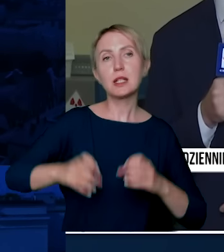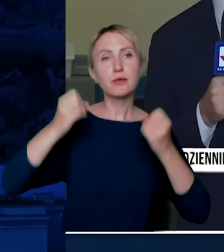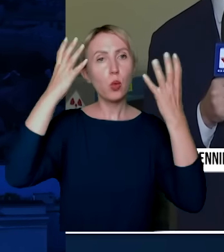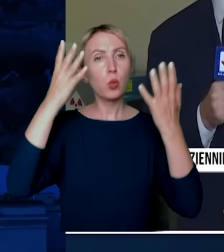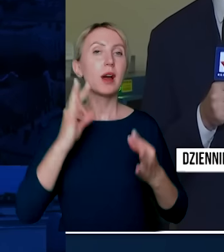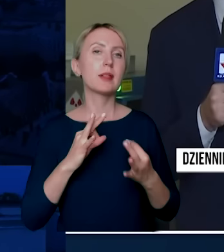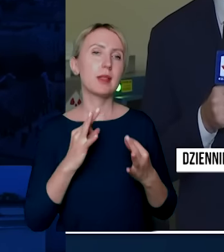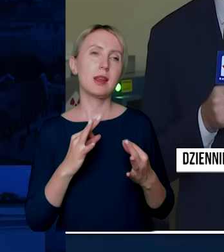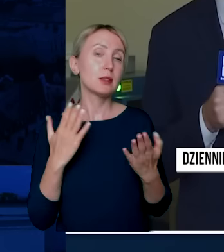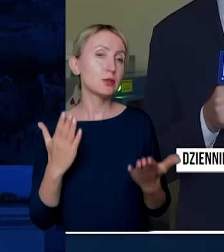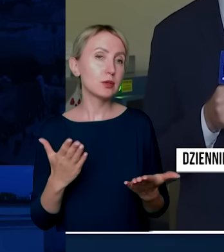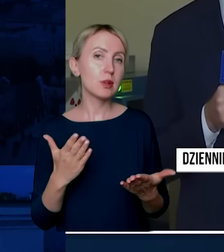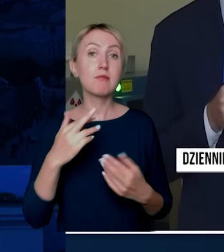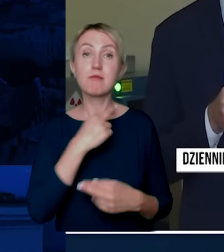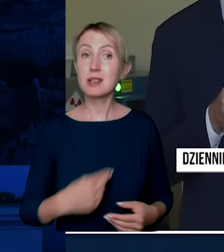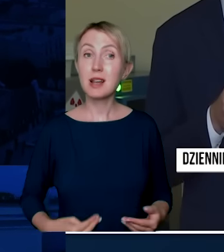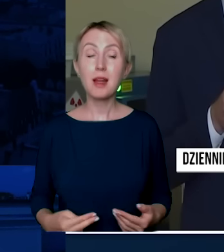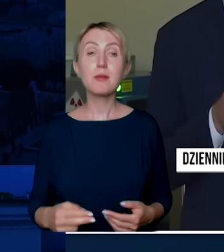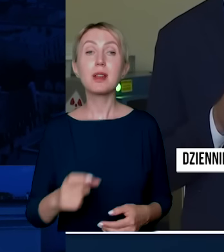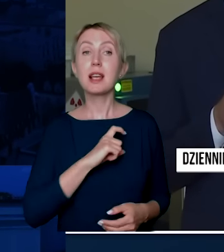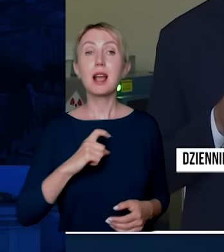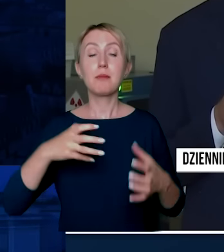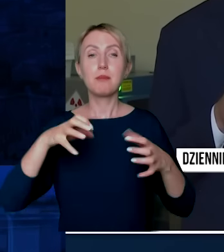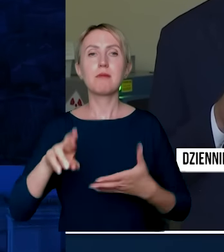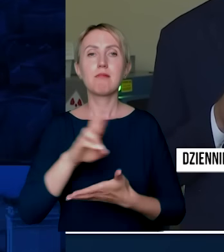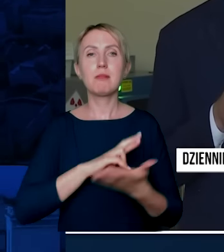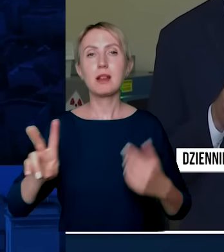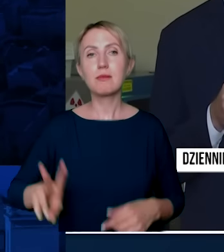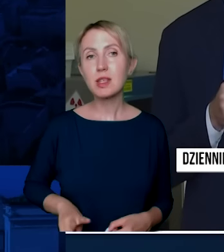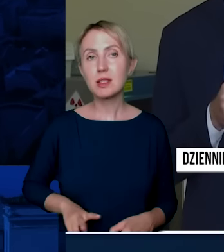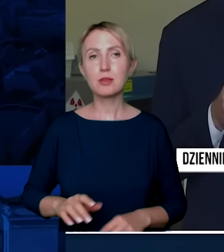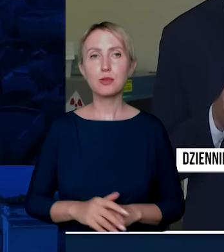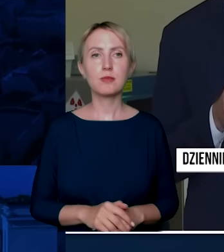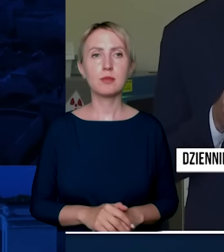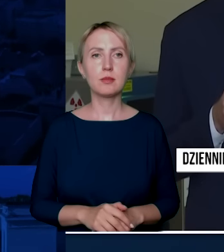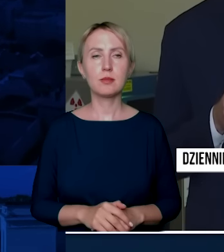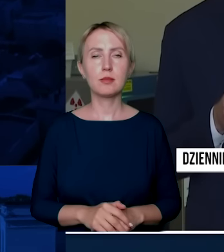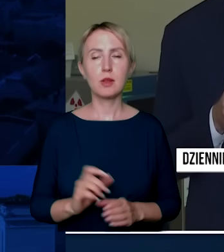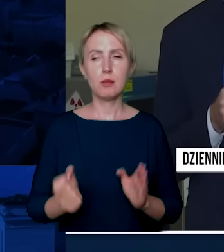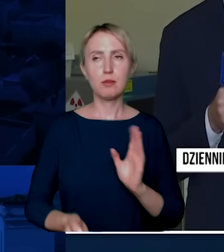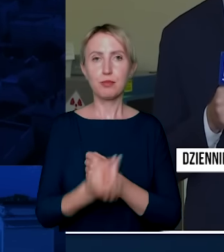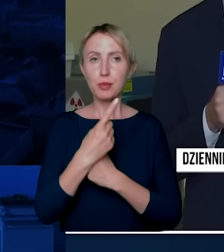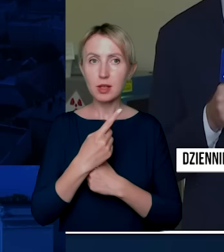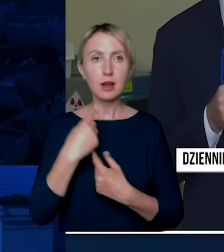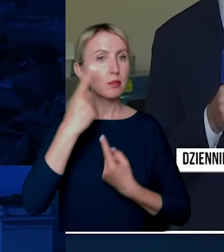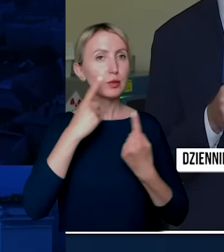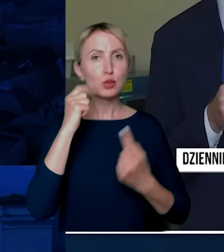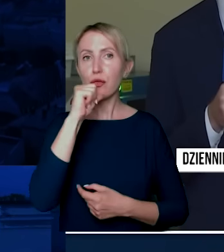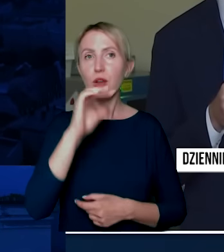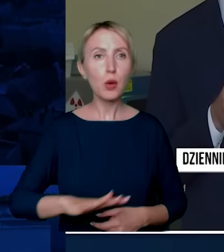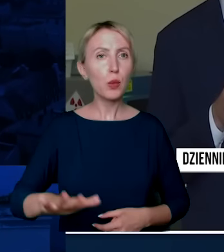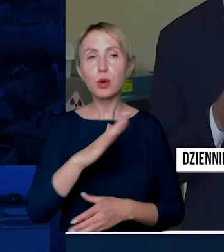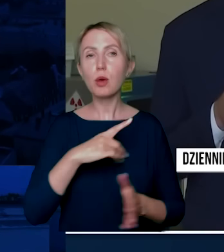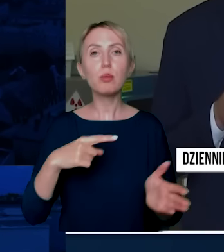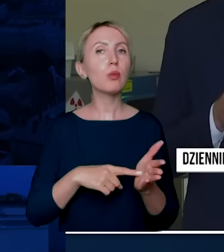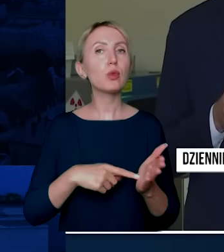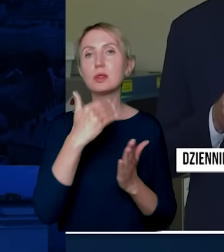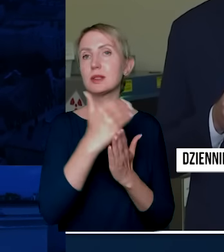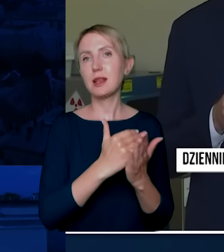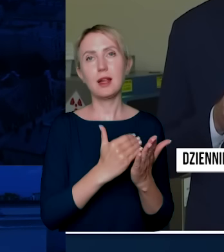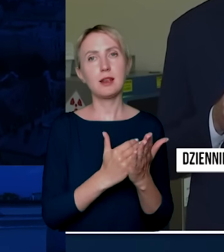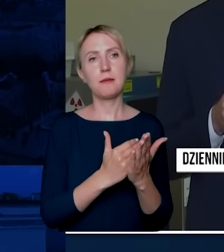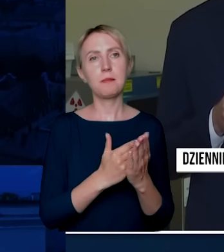sam premier, sam Kancelaria Prezydenta. Rady Ministrów. To jest absolutnie ewenement, myślę, że na skalę europejską, bo to są standardy, których myślę,